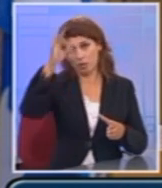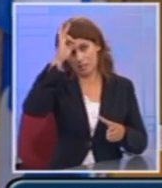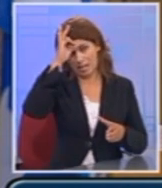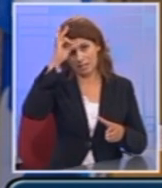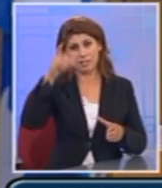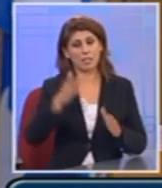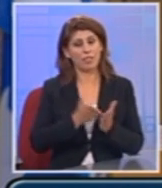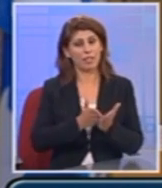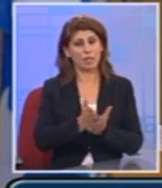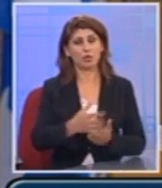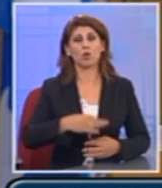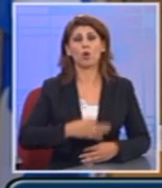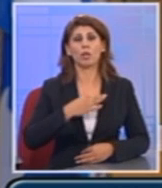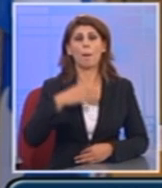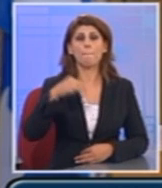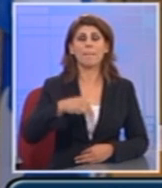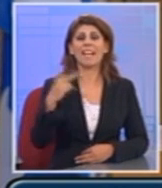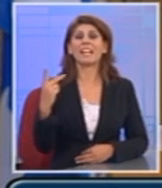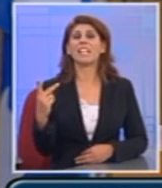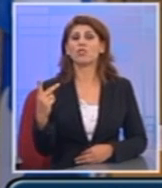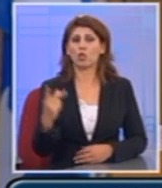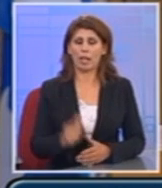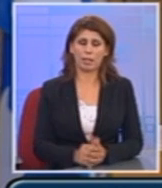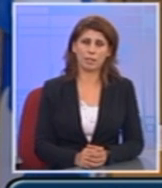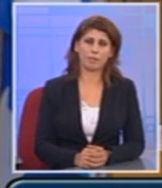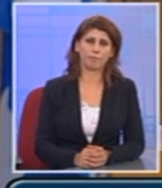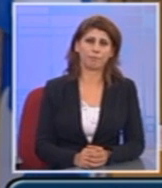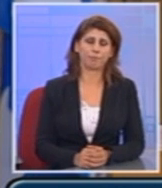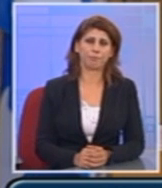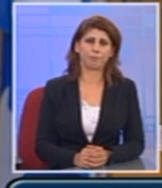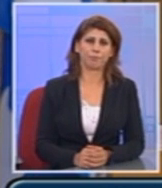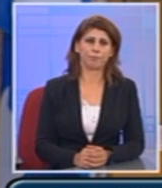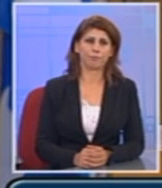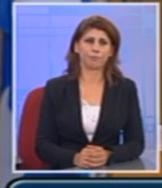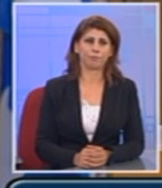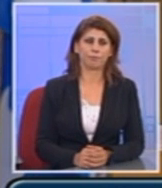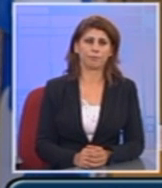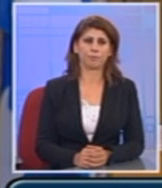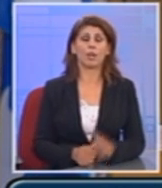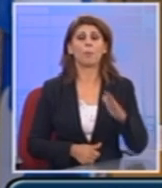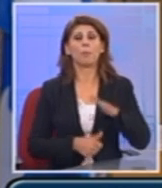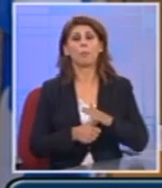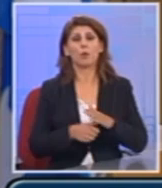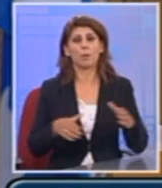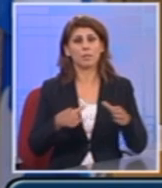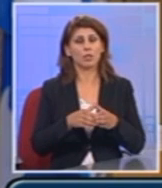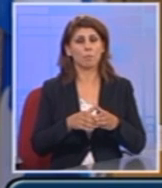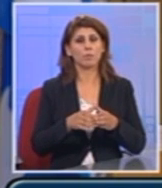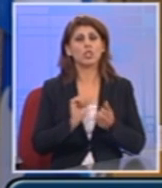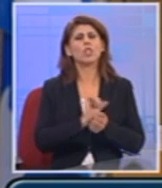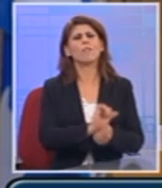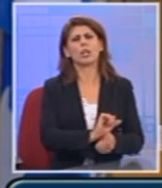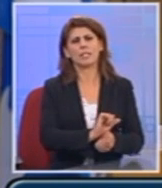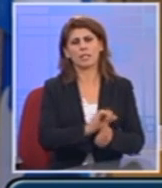δικαιοσύνης ο κύριος μιχάλης κριτσωτάκης η πρόεδρος της επιτροπής σωφρονιστικού